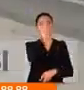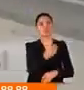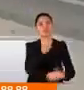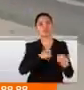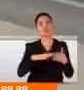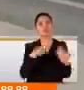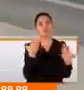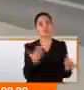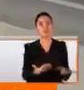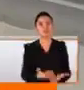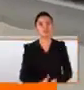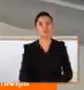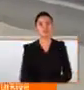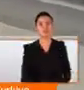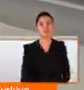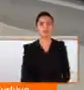yaralandı.